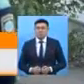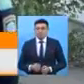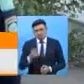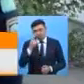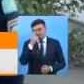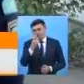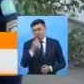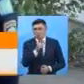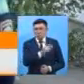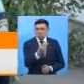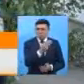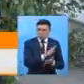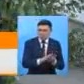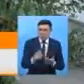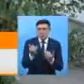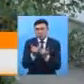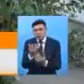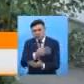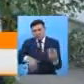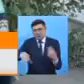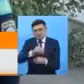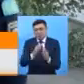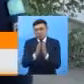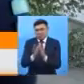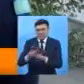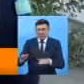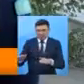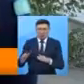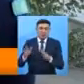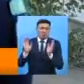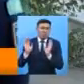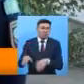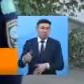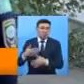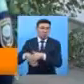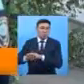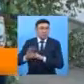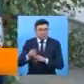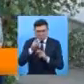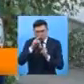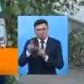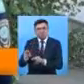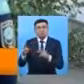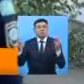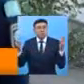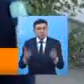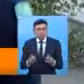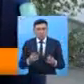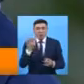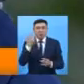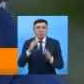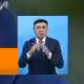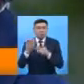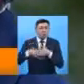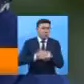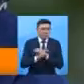Предупреждаем жителей и гостей города Актау, не оставляйте детей без присмотра, выходя из дома. Покидайте свои дома, только убедившись, что отключили газ. Соблюдайте